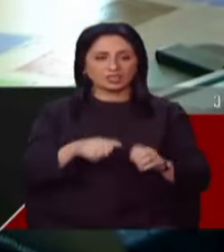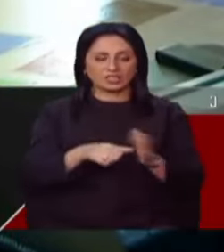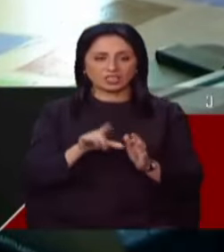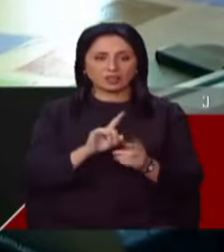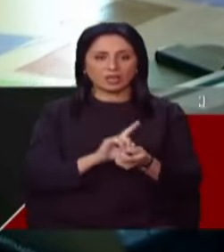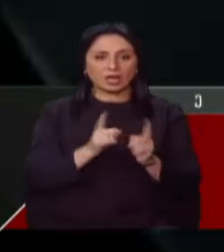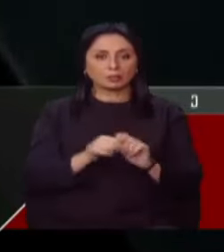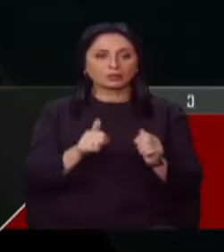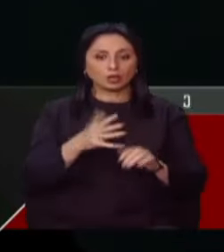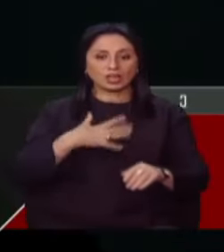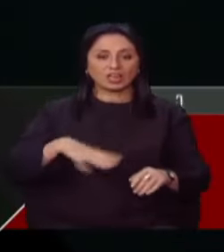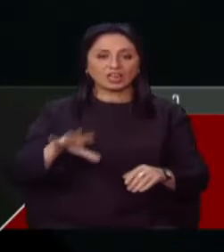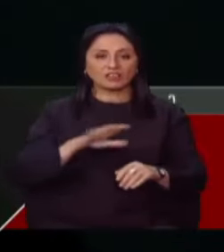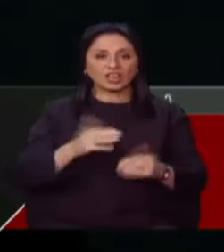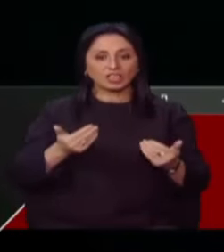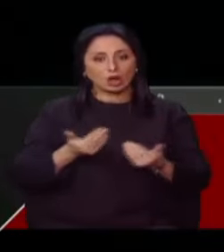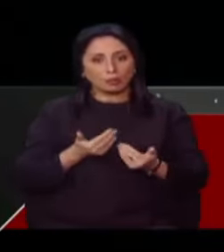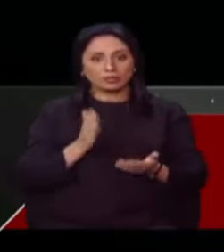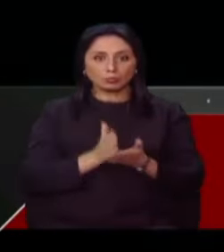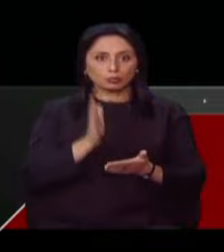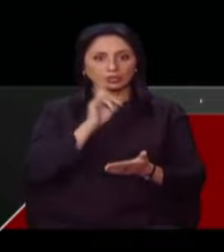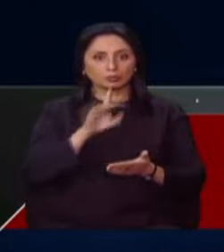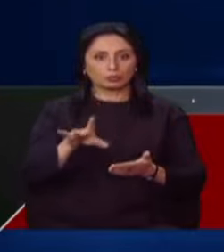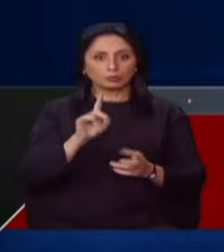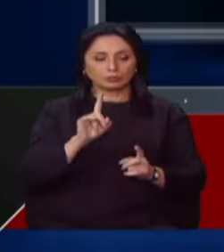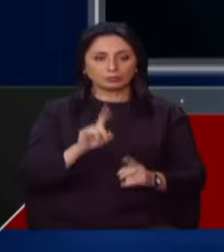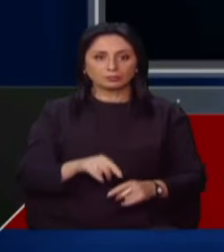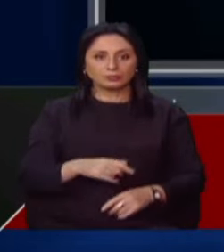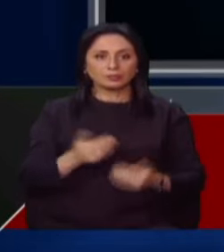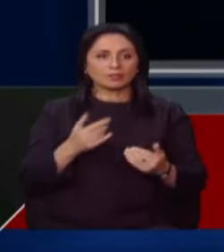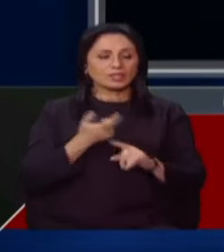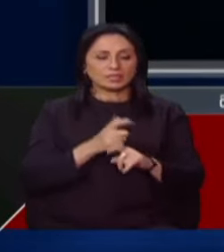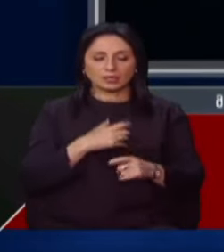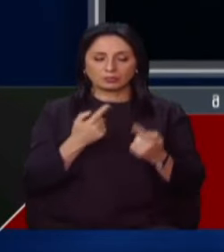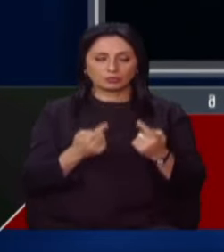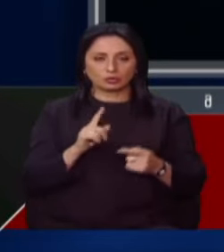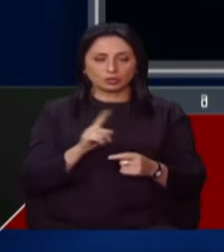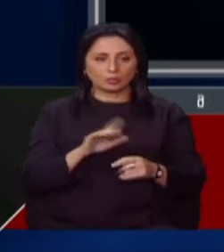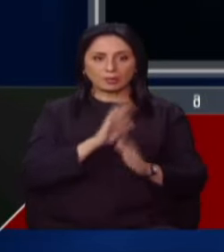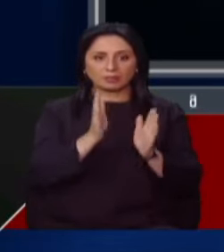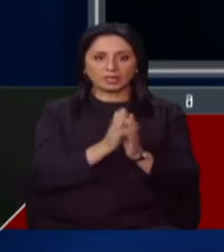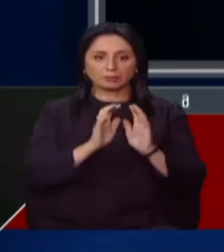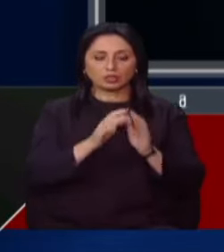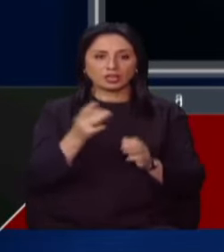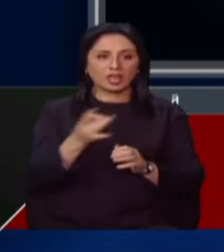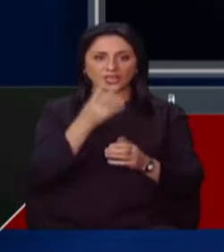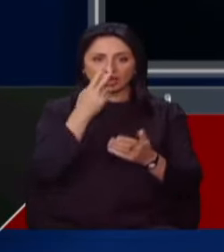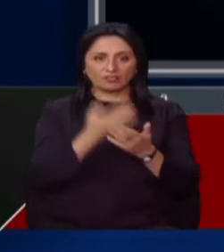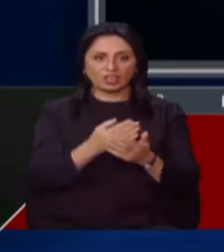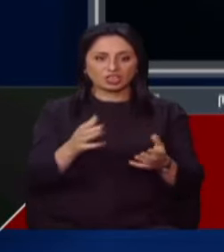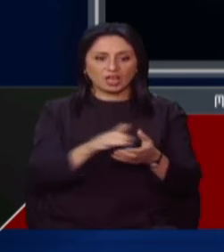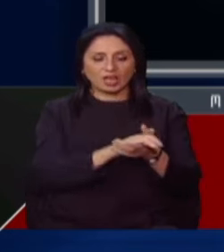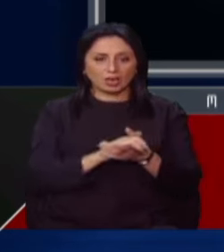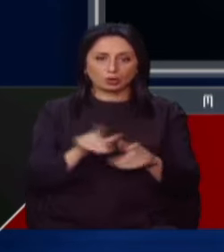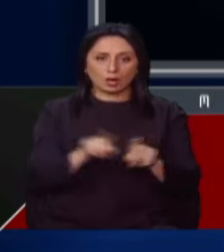საშუალებაზე, არამედ როგორც ქვეყნის ყოფნა არ ყოფნის საკითხზე. სასიცოცხლოდ მნიშვნელოვანია, რომ მთელ მსოფლიოს კიდევ ერთხელ ვაჩვენოთ